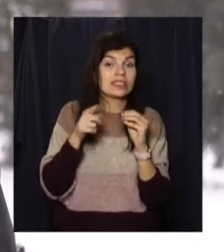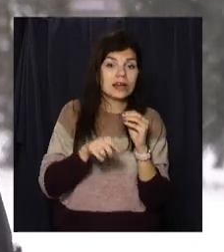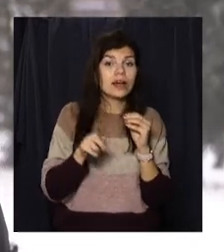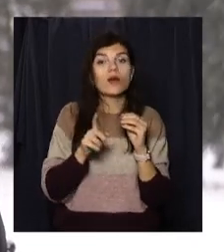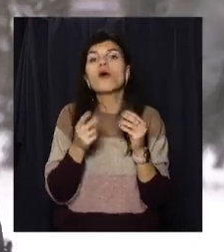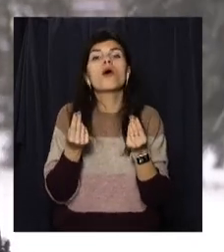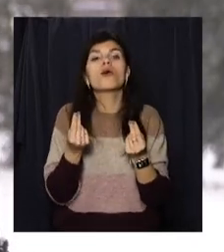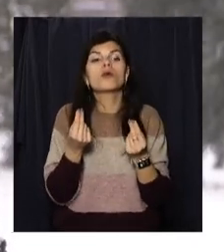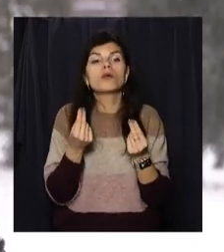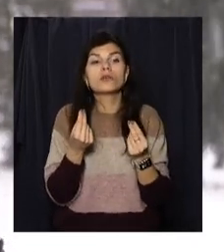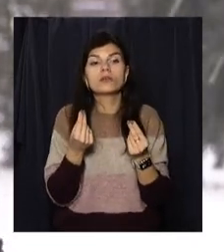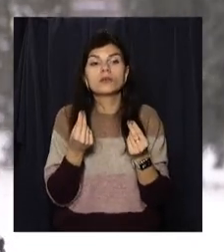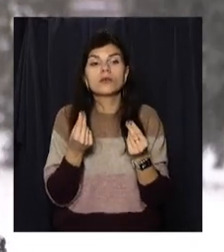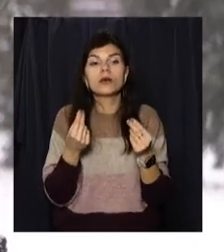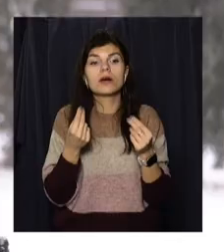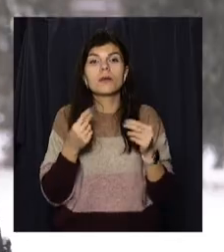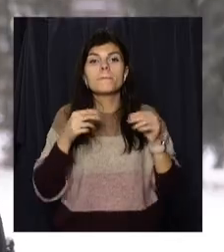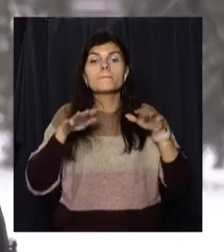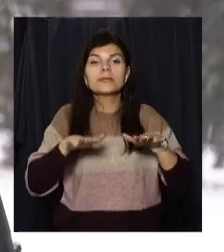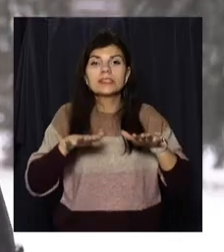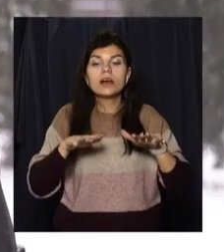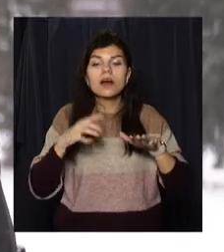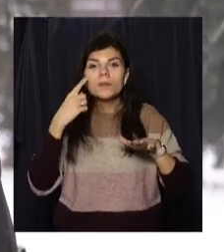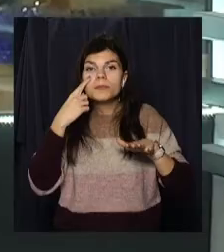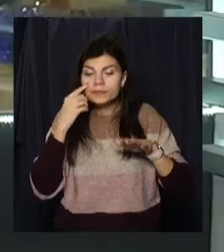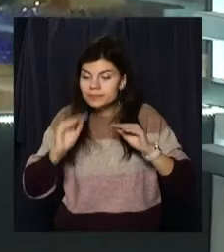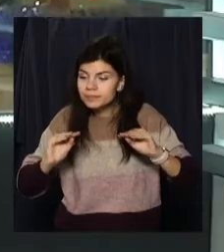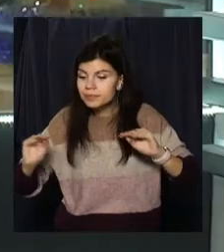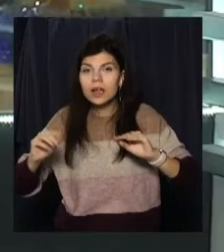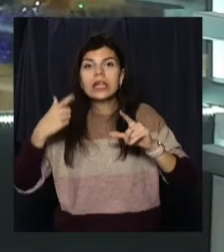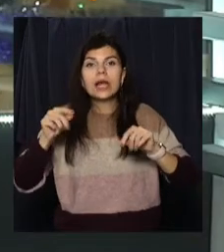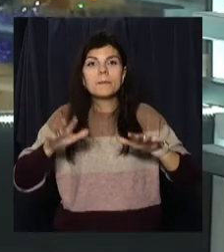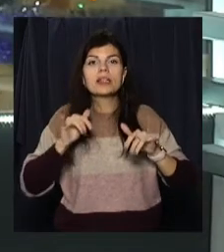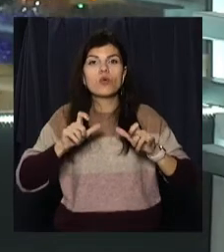формуються місця для людей з інвалідністю.